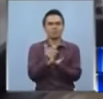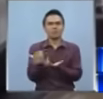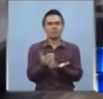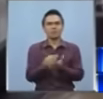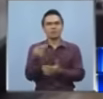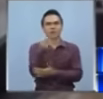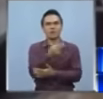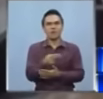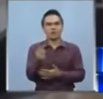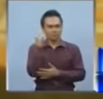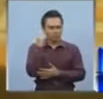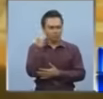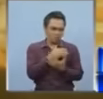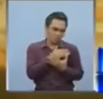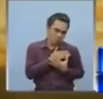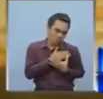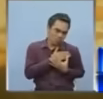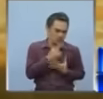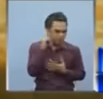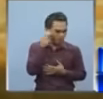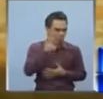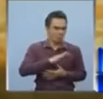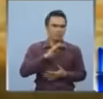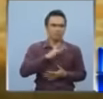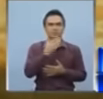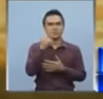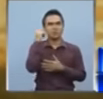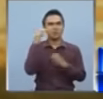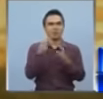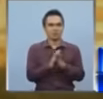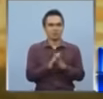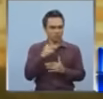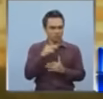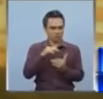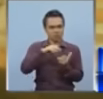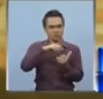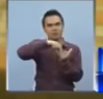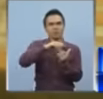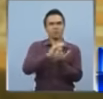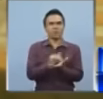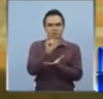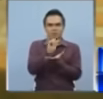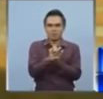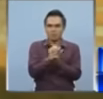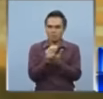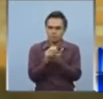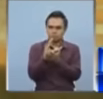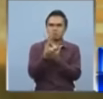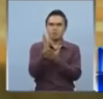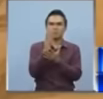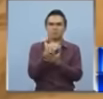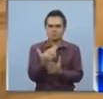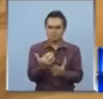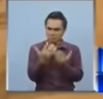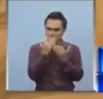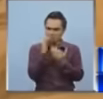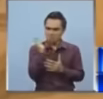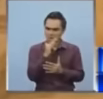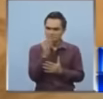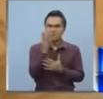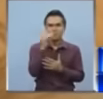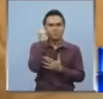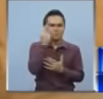เข้าไปกอดศพแล้วต้องตกตะลึงเพราะไปพบว่าร่างของคุณยายนั้นไม่เน่าไม่อืดแล้วไม่มีกลิ่นเหม็นทั้งๆที่ไม่ได้ฉีด